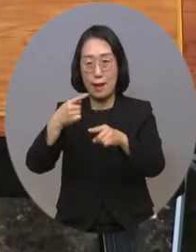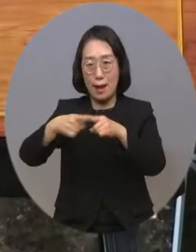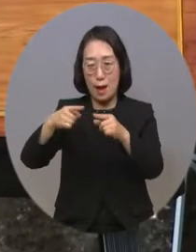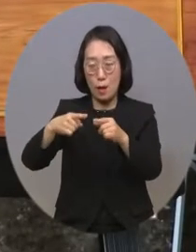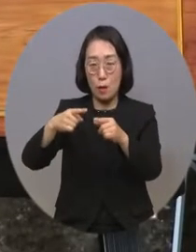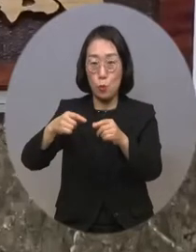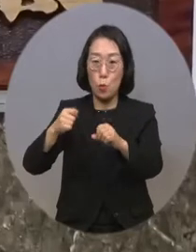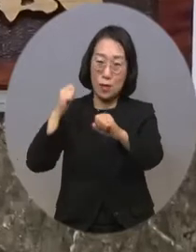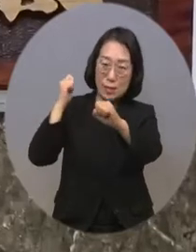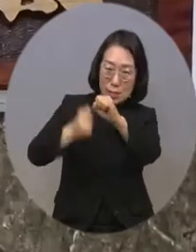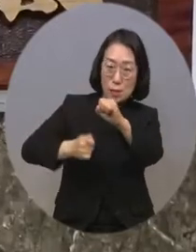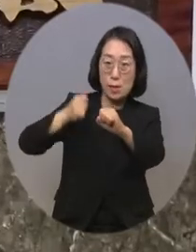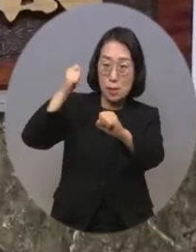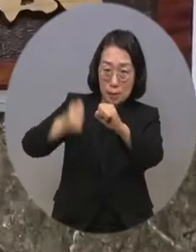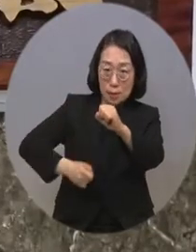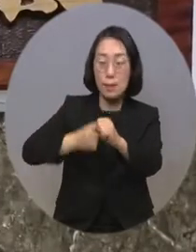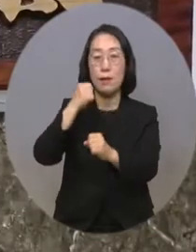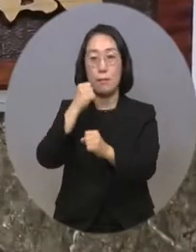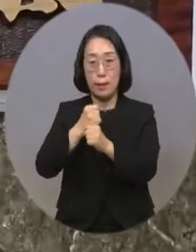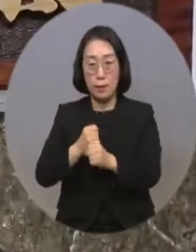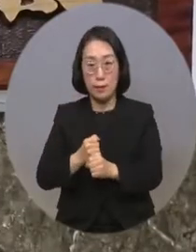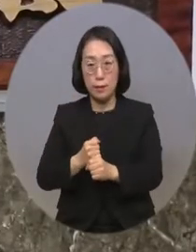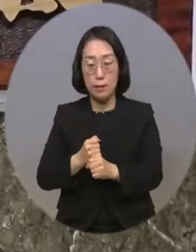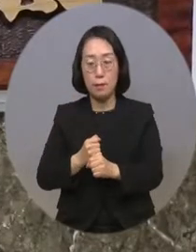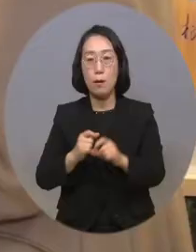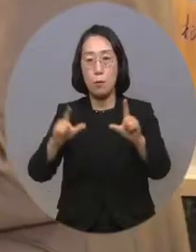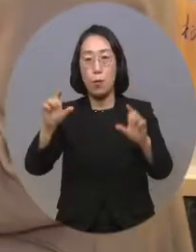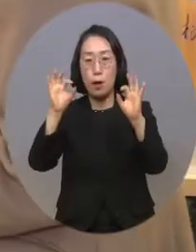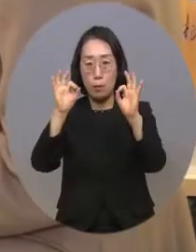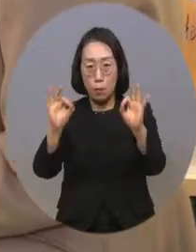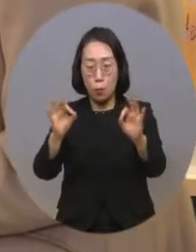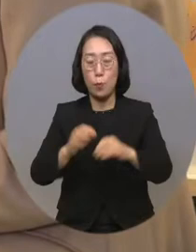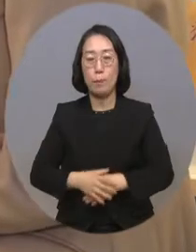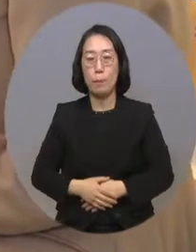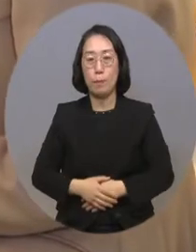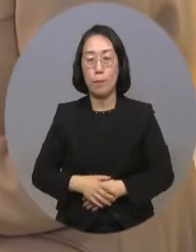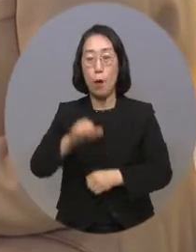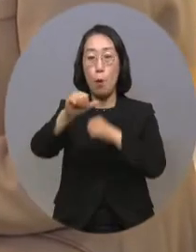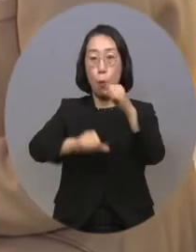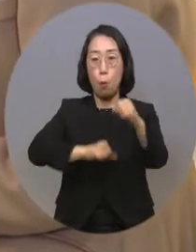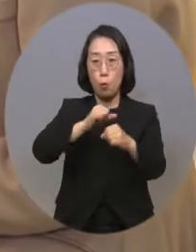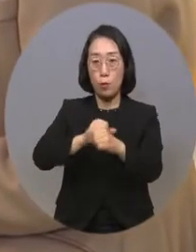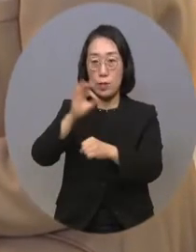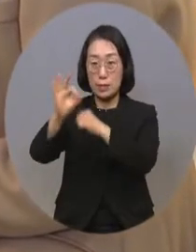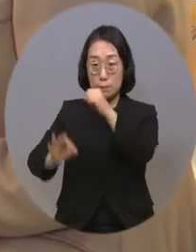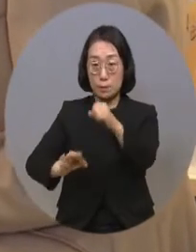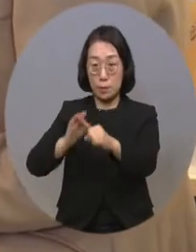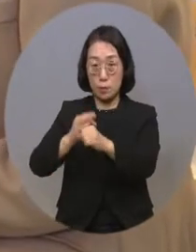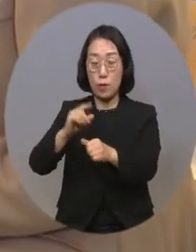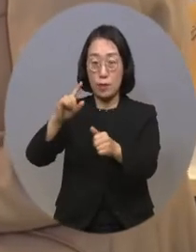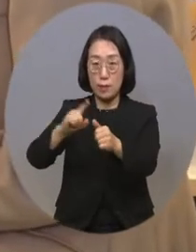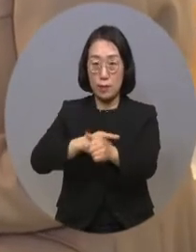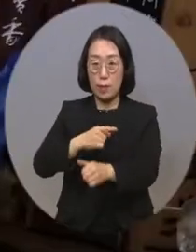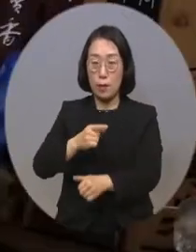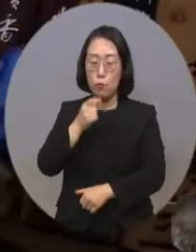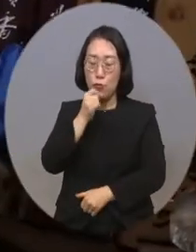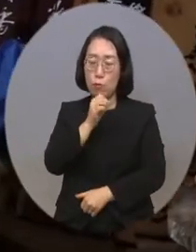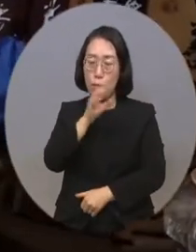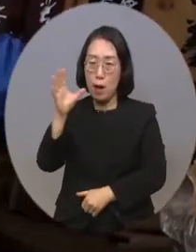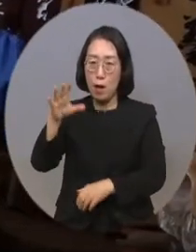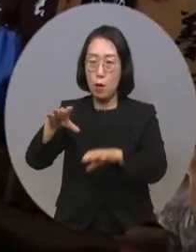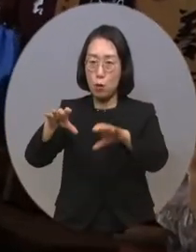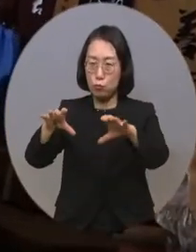깎아내고 끌로 파내며 제작한 작품들입니다. 5년에서 10년 정도 자연 건조시킨